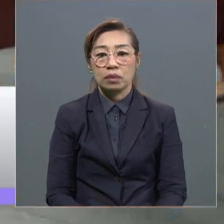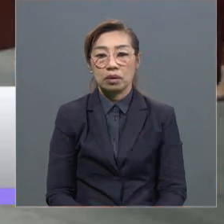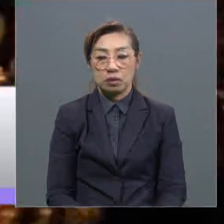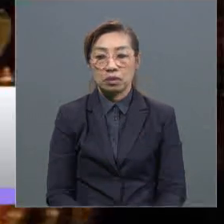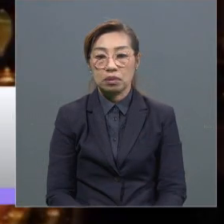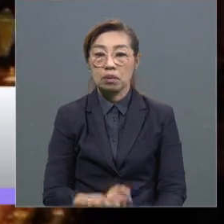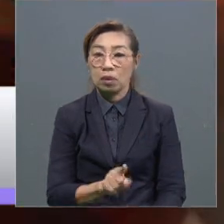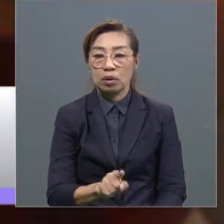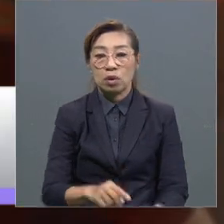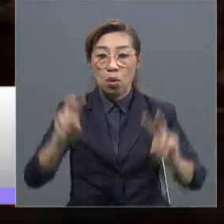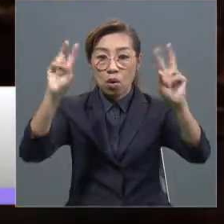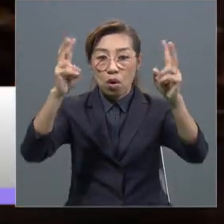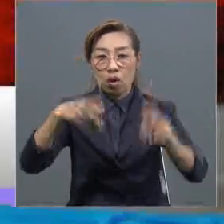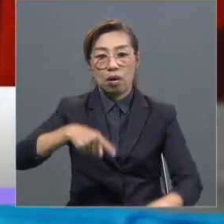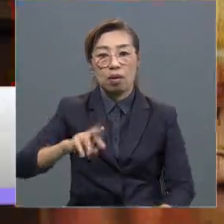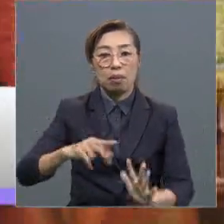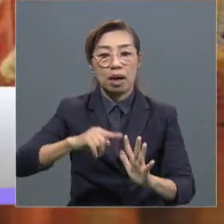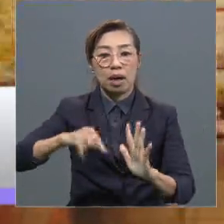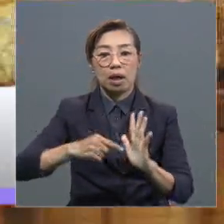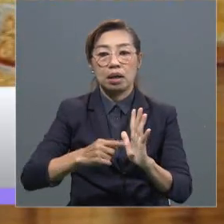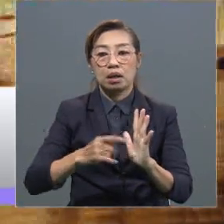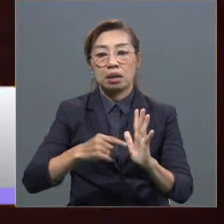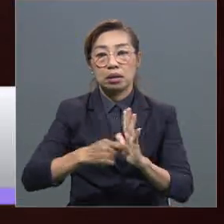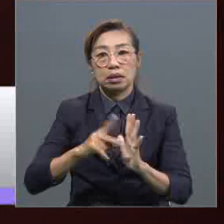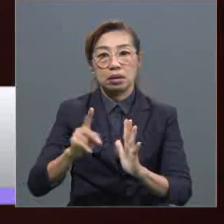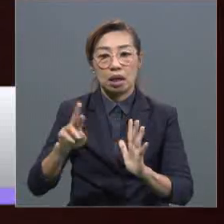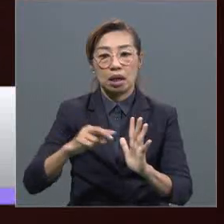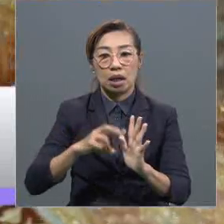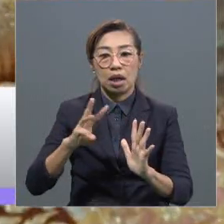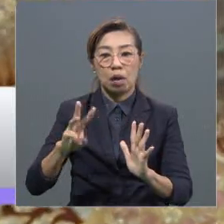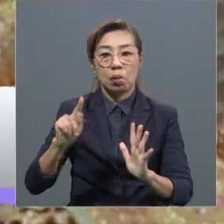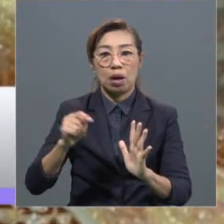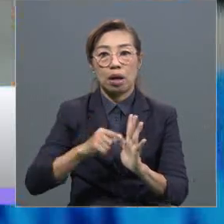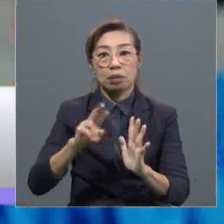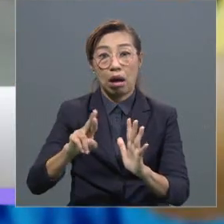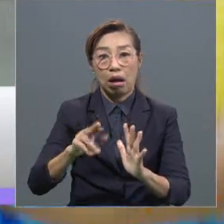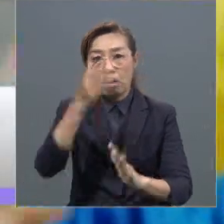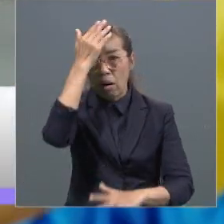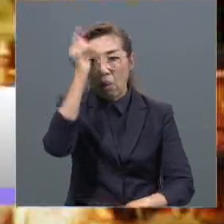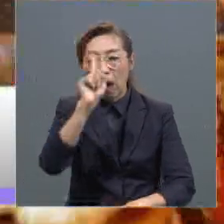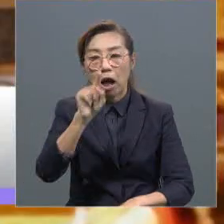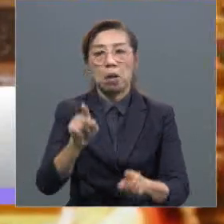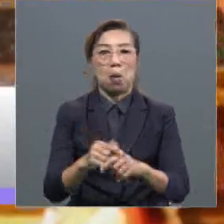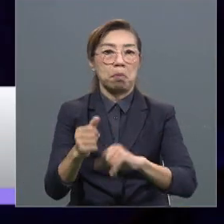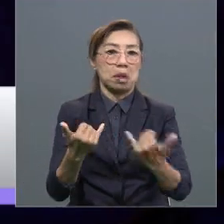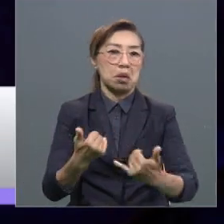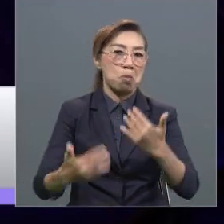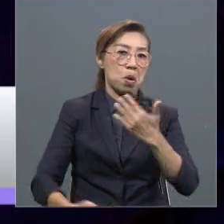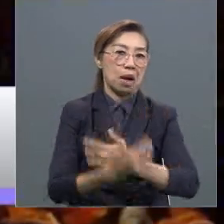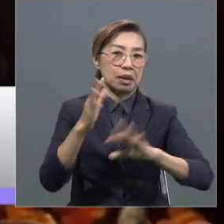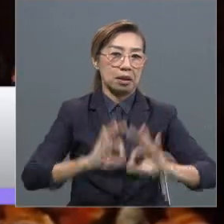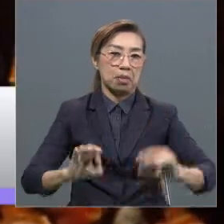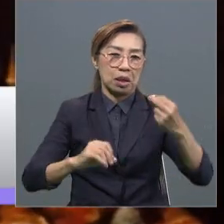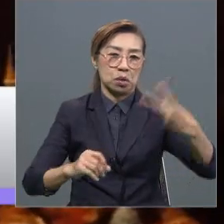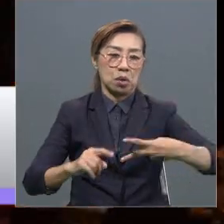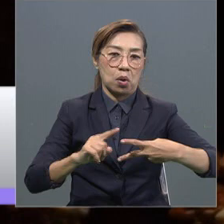ศิลปาชีพตอนพระจักราวตาเพื่อเฉลิมฉลอง 2โอกาสมหามงคลของปวงชนชาวไทยได้แก่เฉลิม